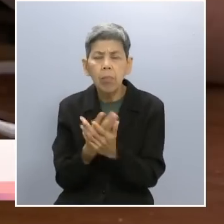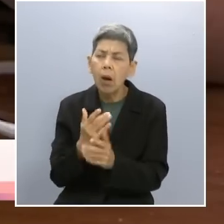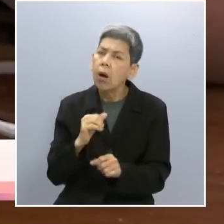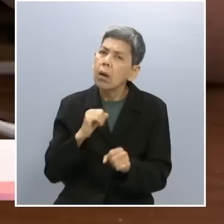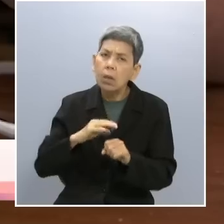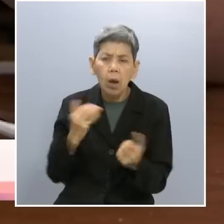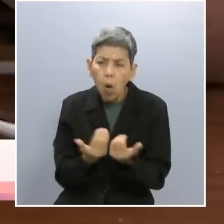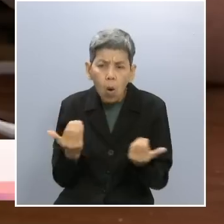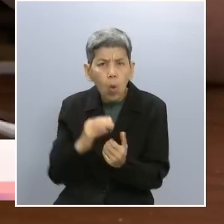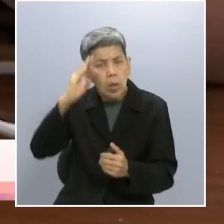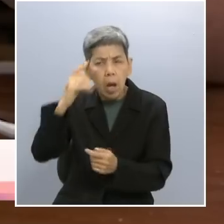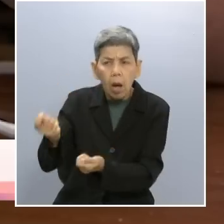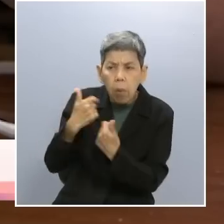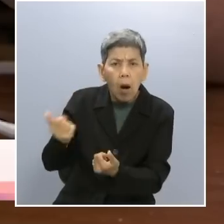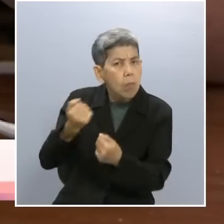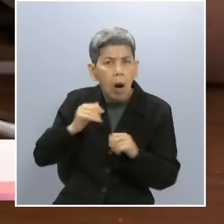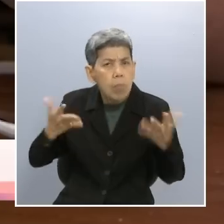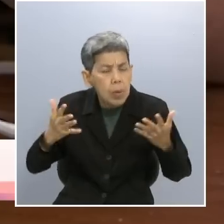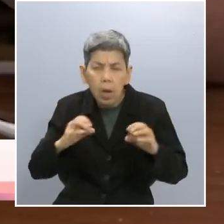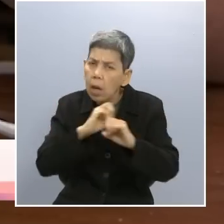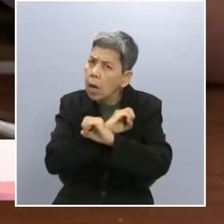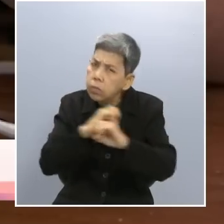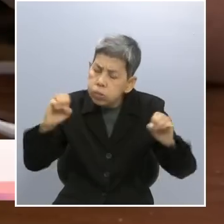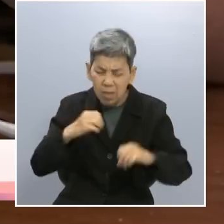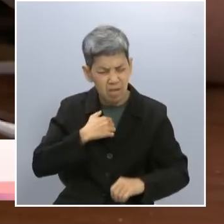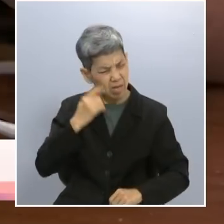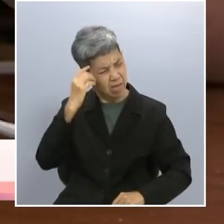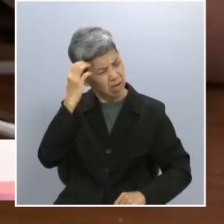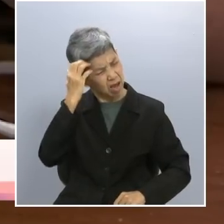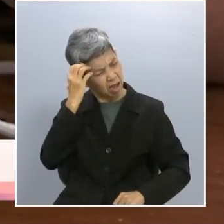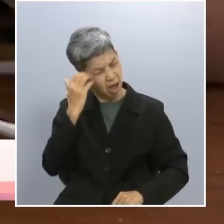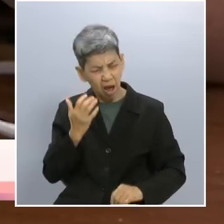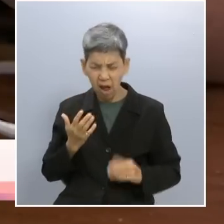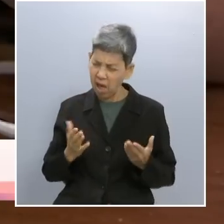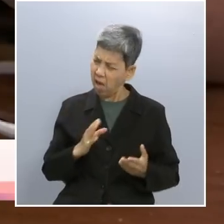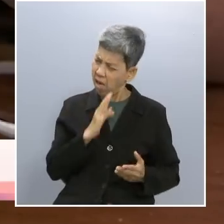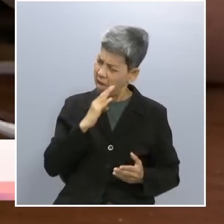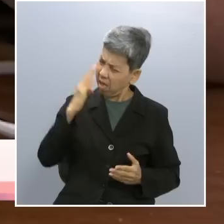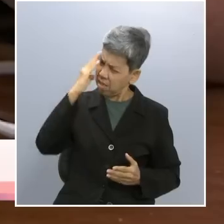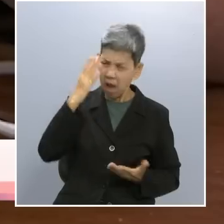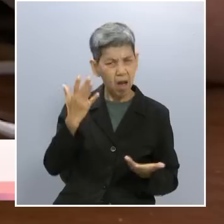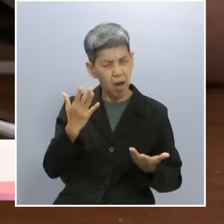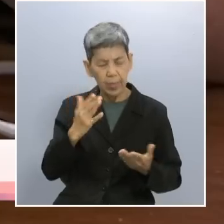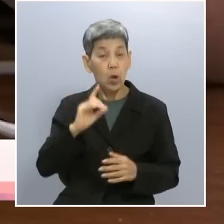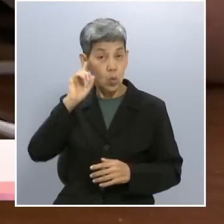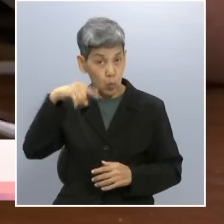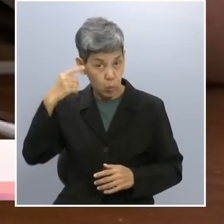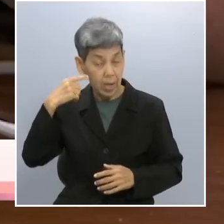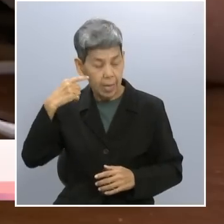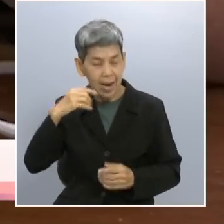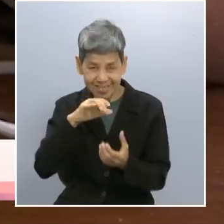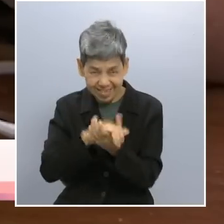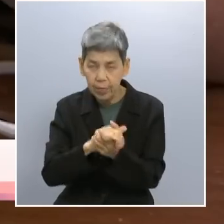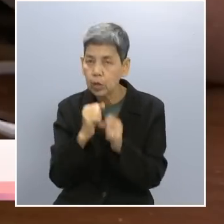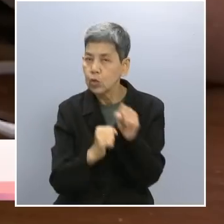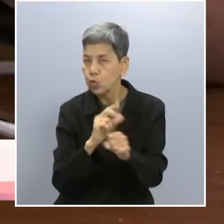นามบุตรแล้วก็ภรรยาของข้าราชการได้เลยก็เลยสงสัยโดยนางสาวเอนามสมมุติครับอายุ